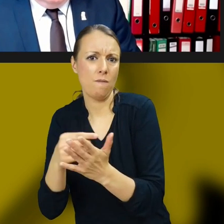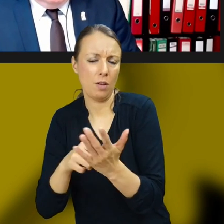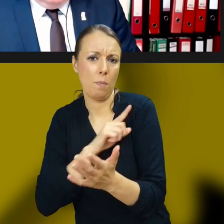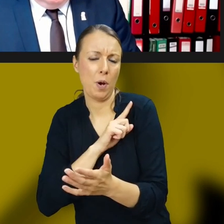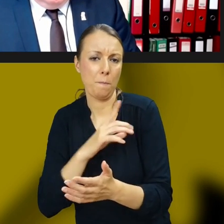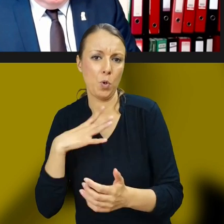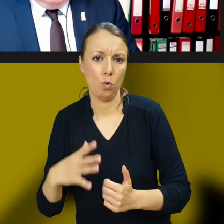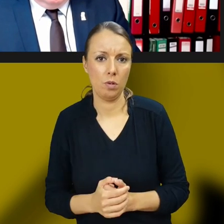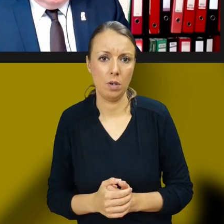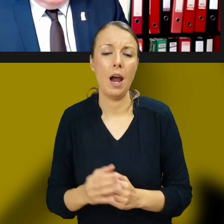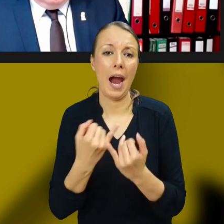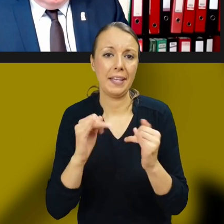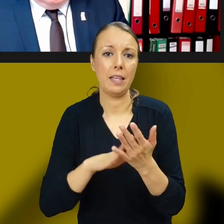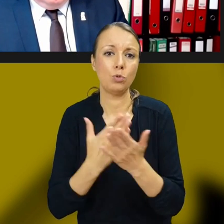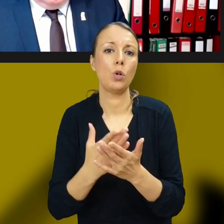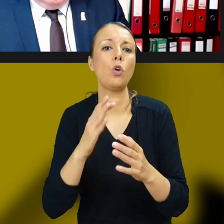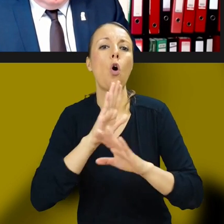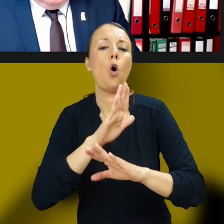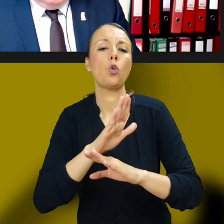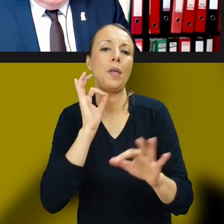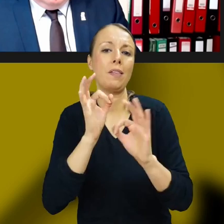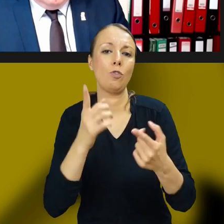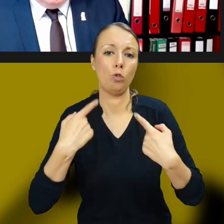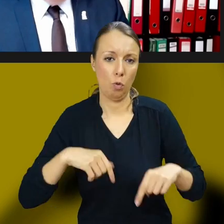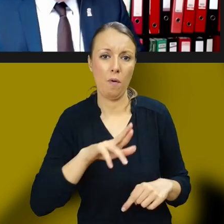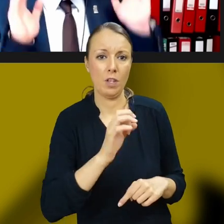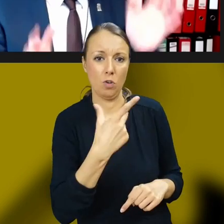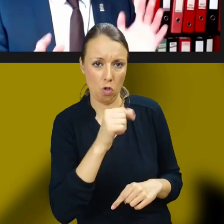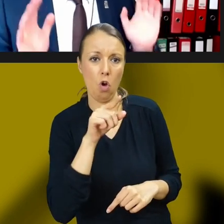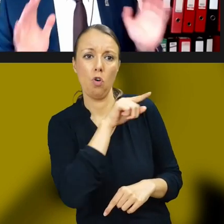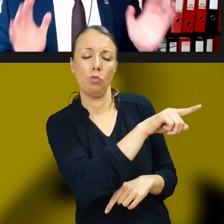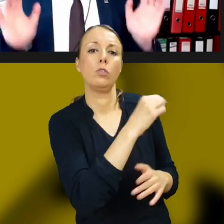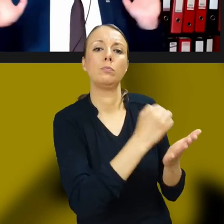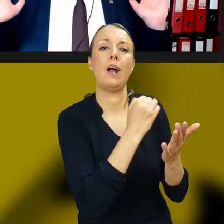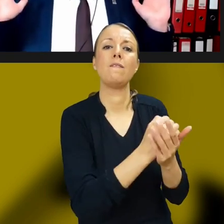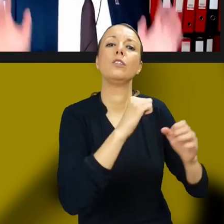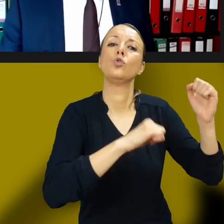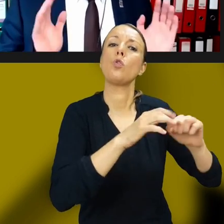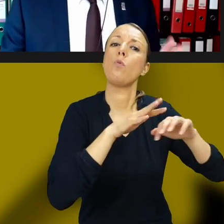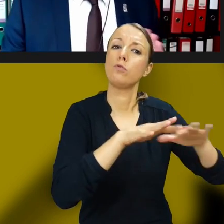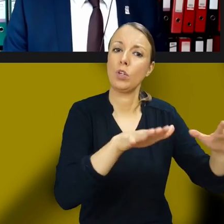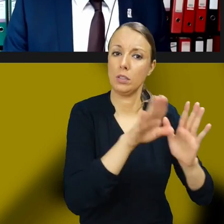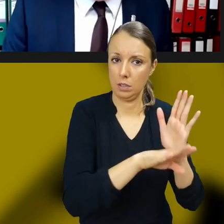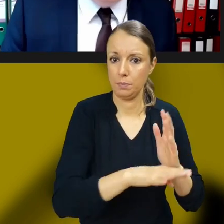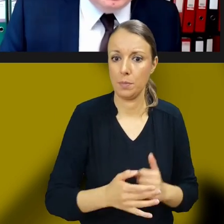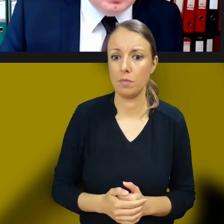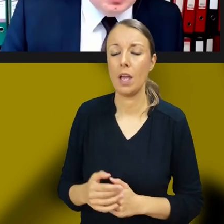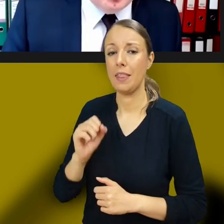ochrony danych osobowych wędrowały do sądów powszechnych. Ale ja powiem od razu, bo ja ci od razu powiem, że ja nie jestem